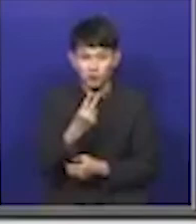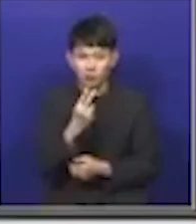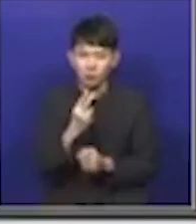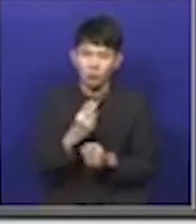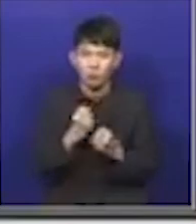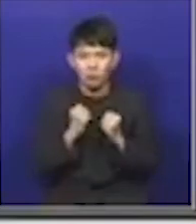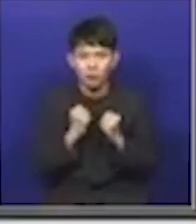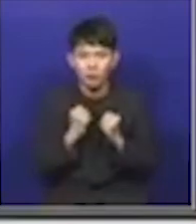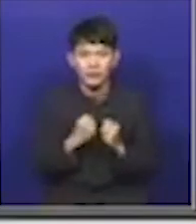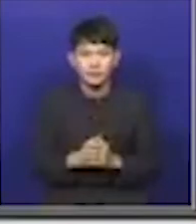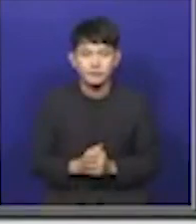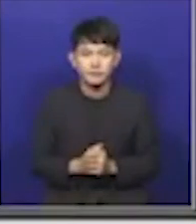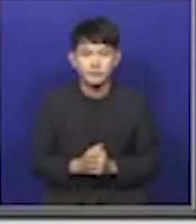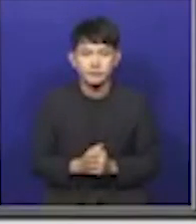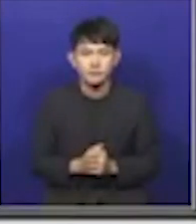นะครับ